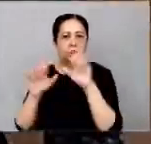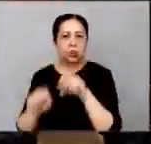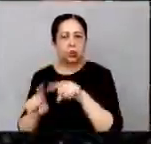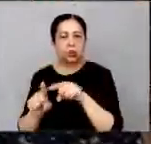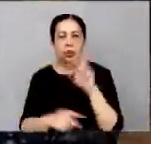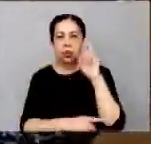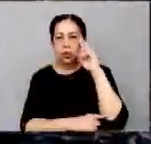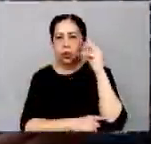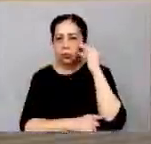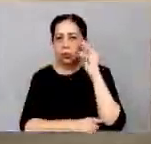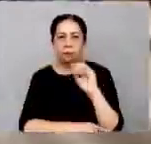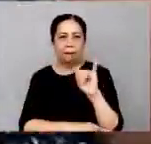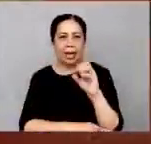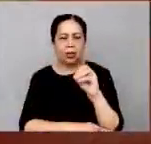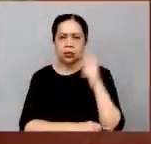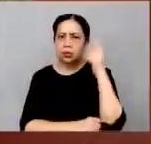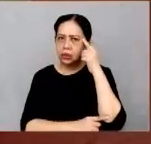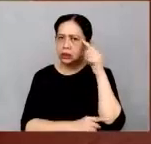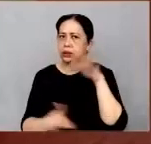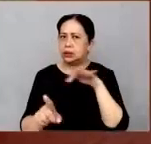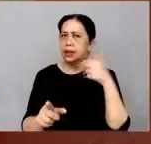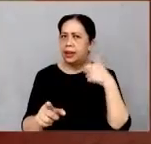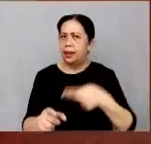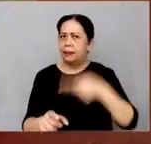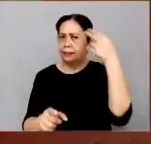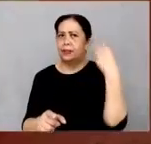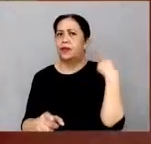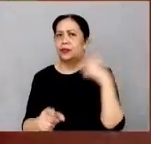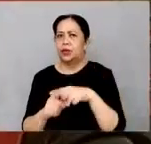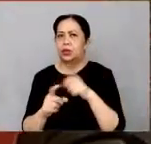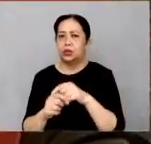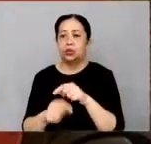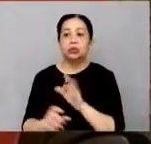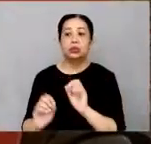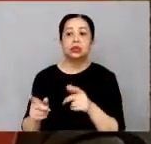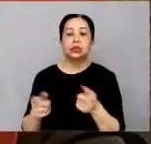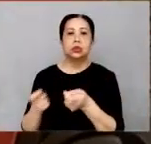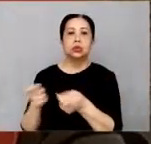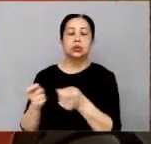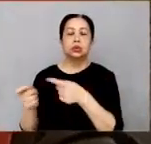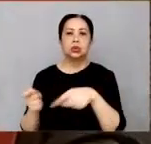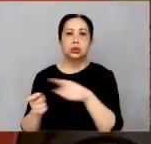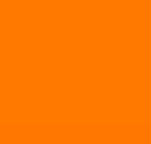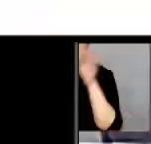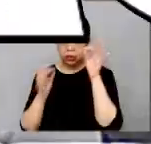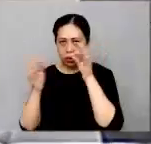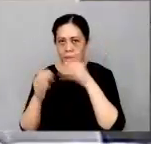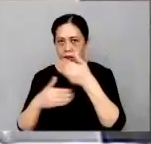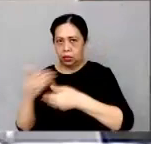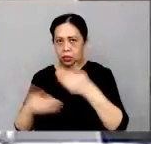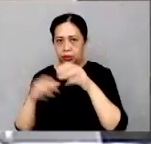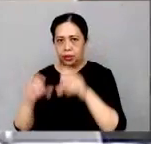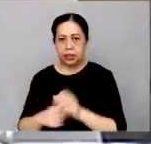Mayo. Tingin ng NAPOLCOM, may mataas talagang opisyal na kumumpas sa nangyaring irregularidad sa drug operation.